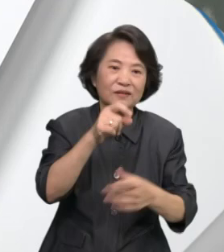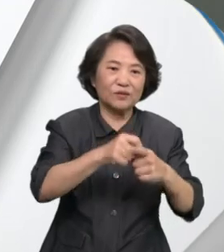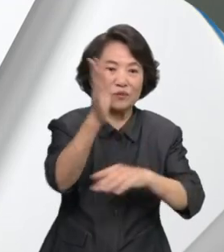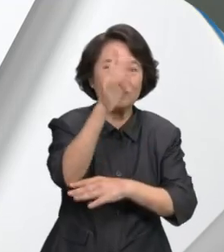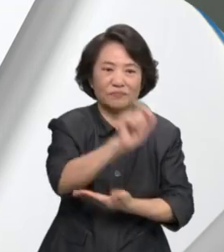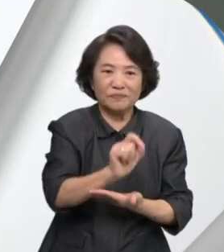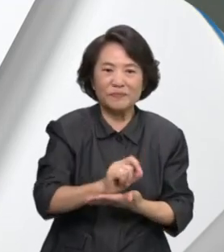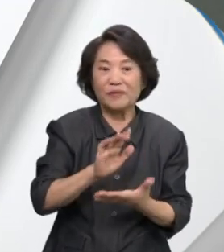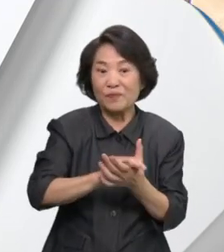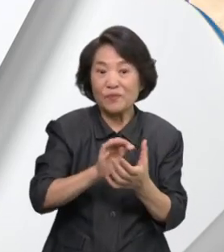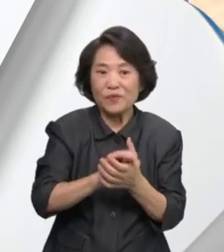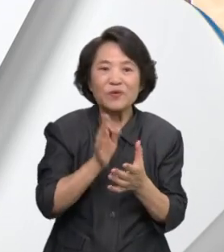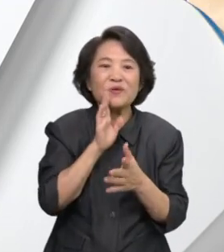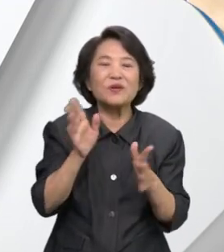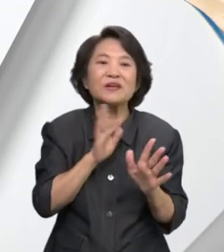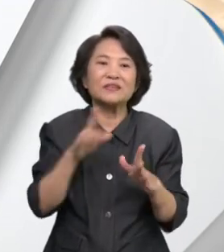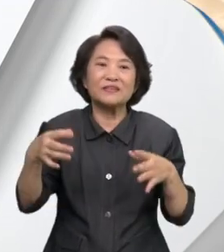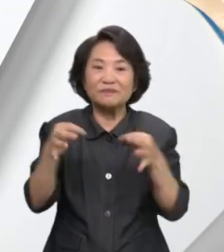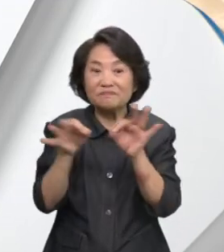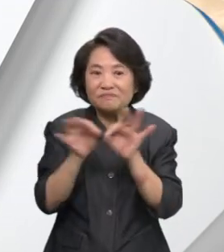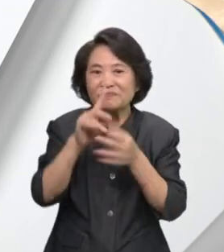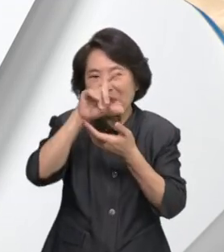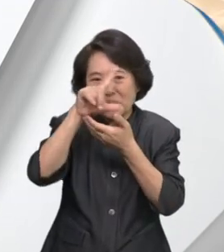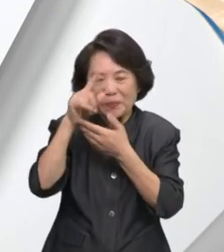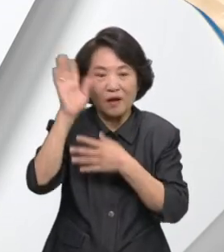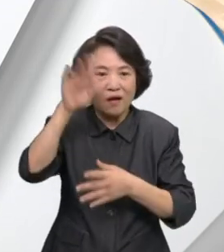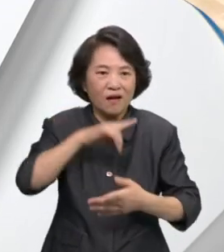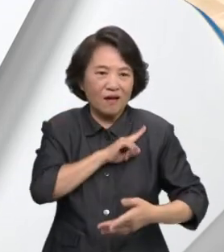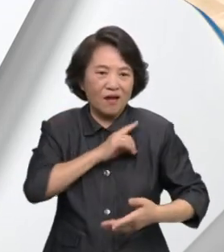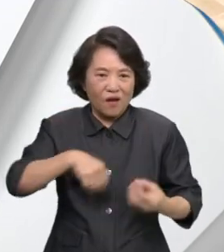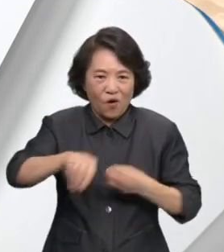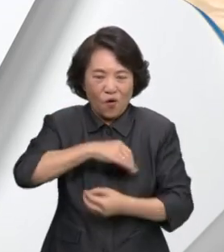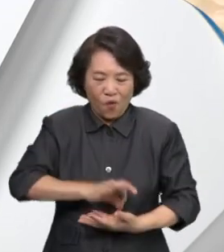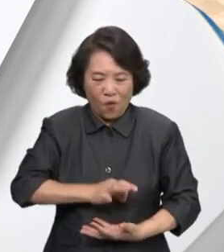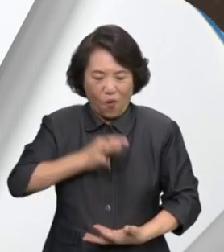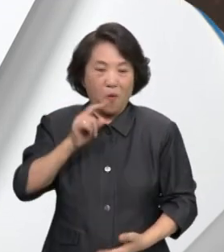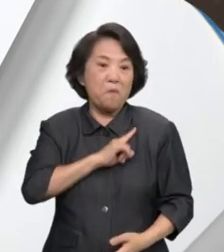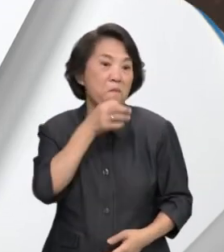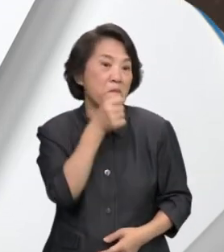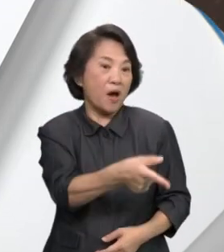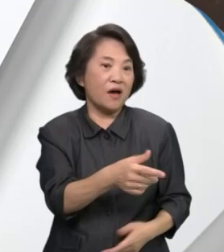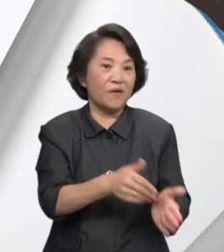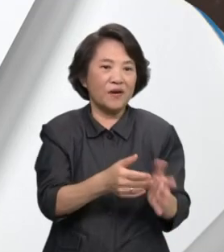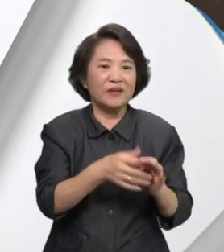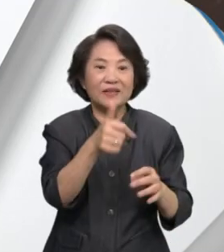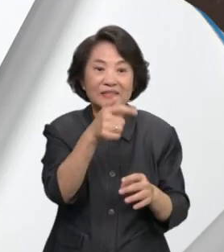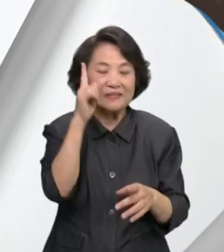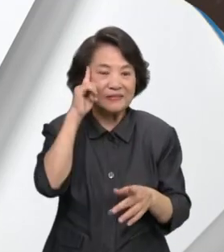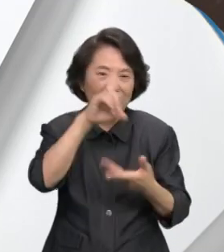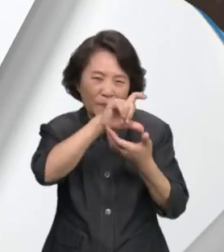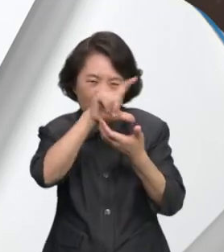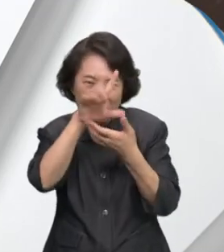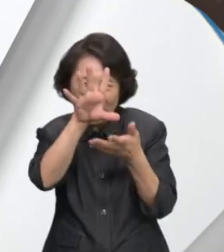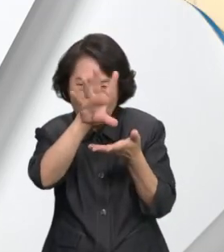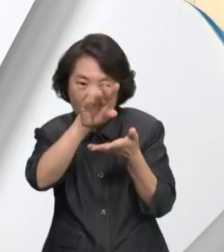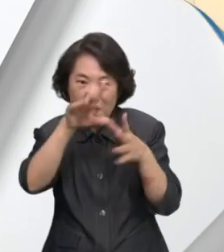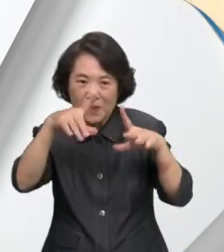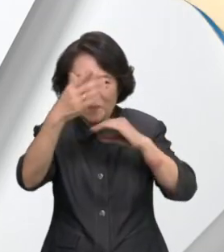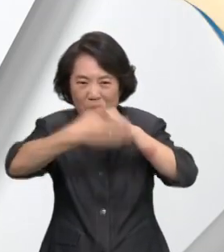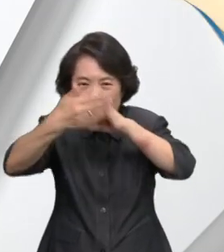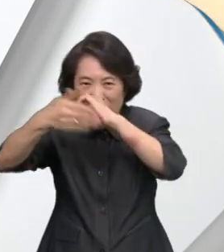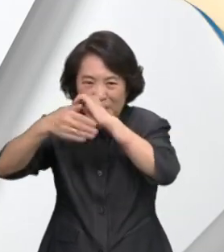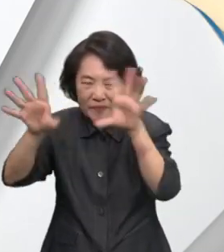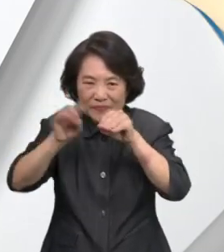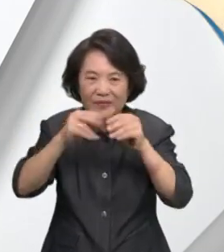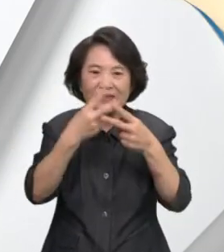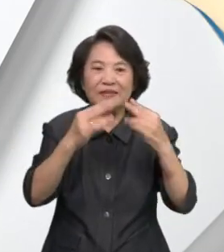同朋友到购买摄像机，到自家上墙有空多钱买自家嘅装批，车骑卷透过镜头嘅视角，用摄像机保